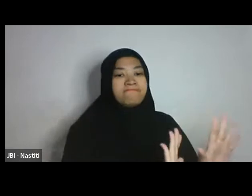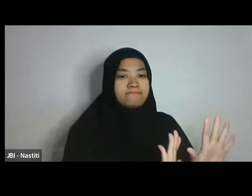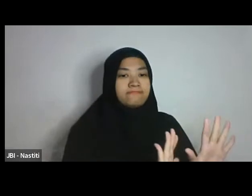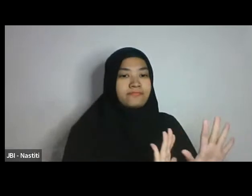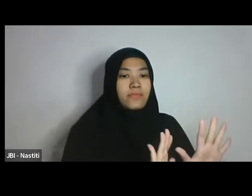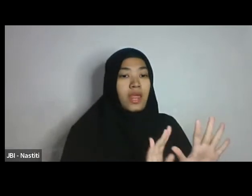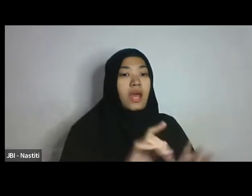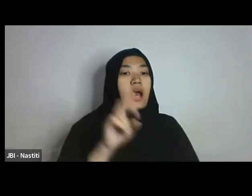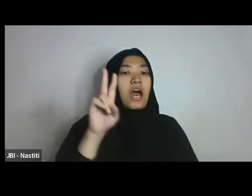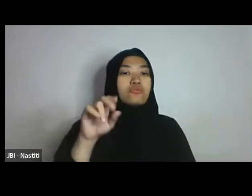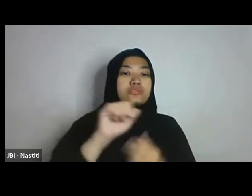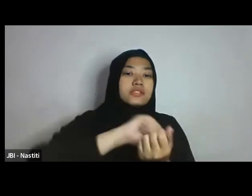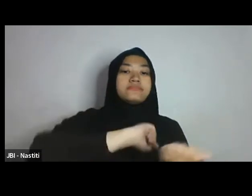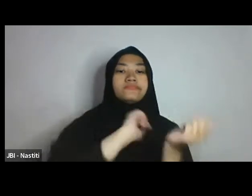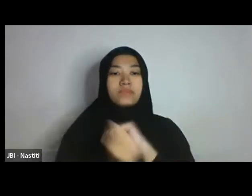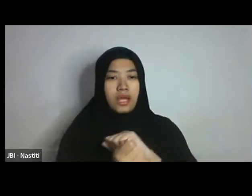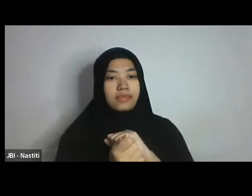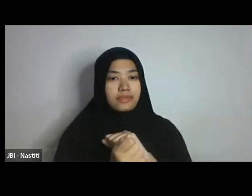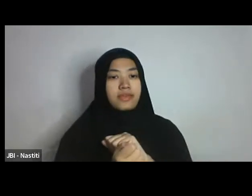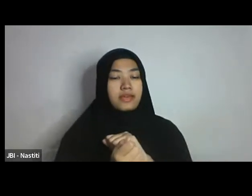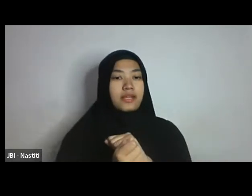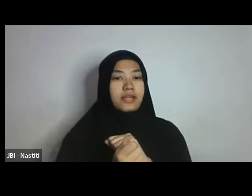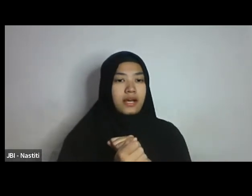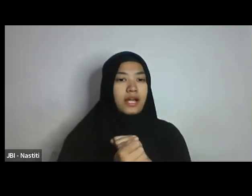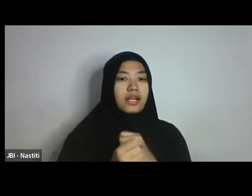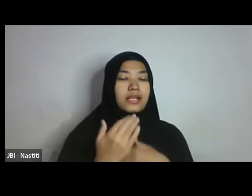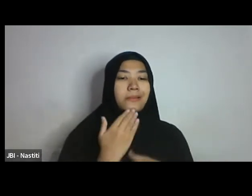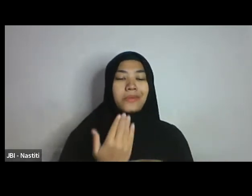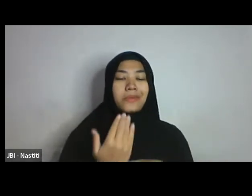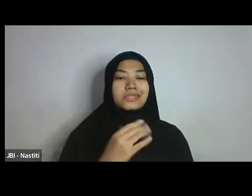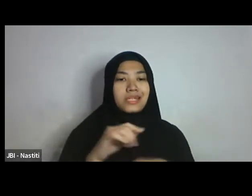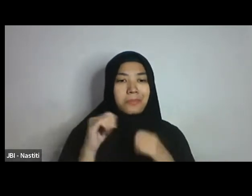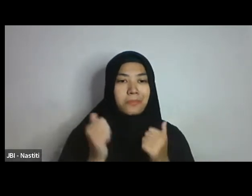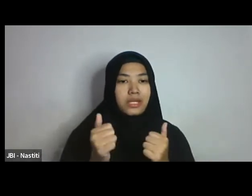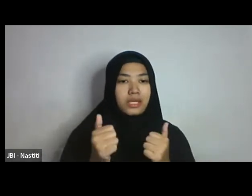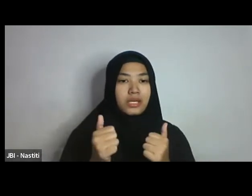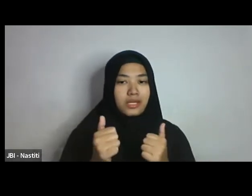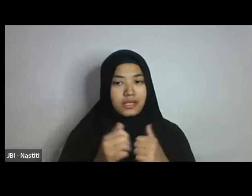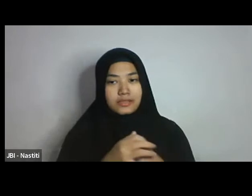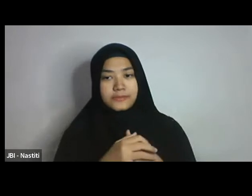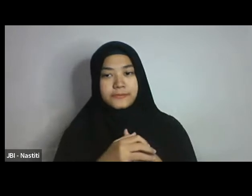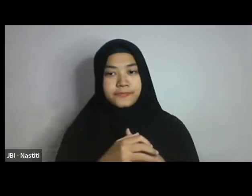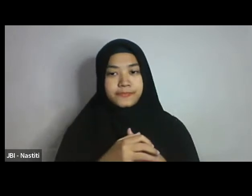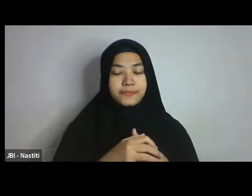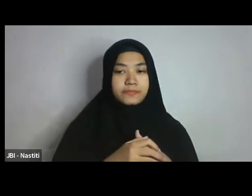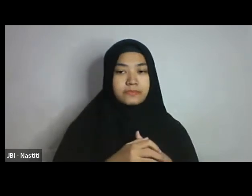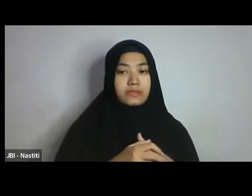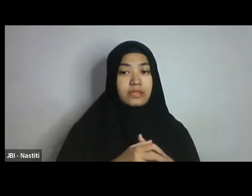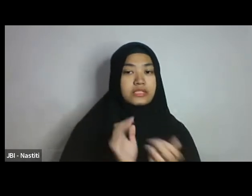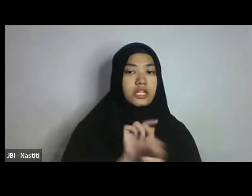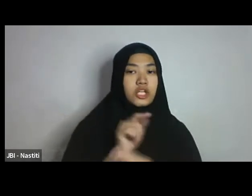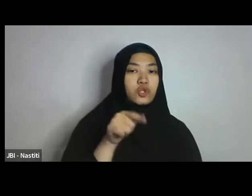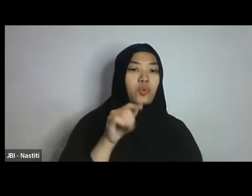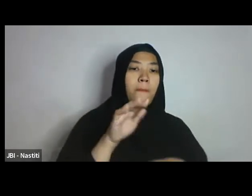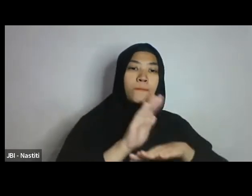yang lebih baik. Itu yang terkait dengan pemasungan sebagai adat ya, itu adat yang harus